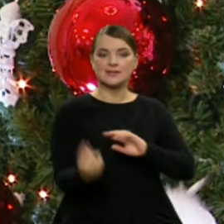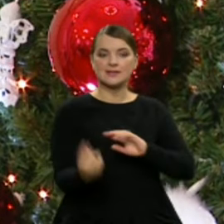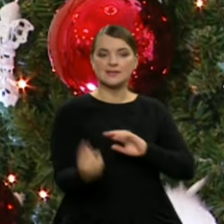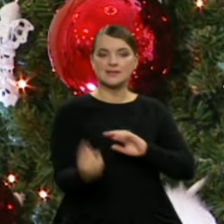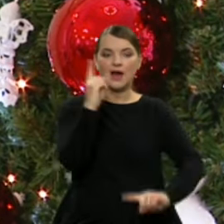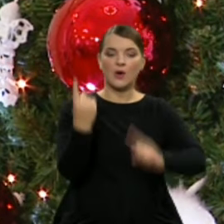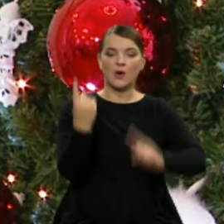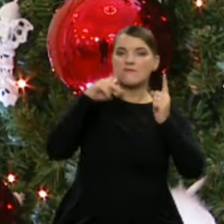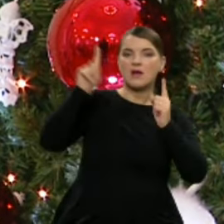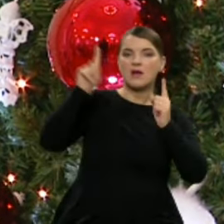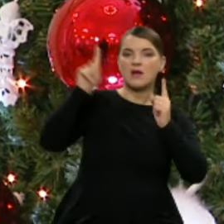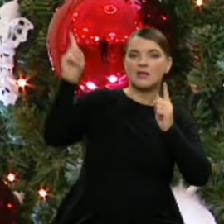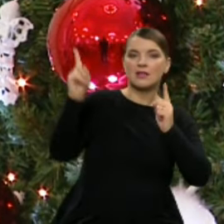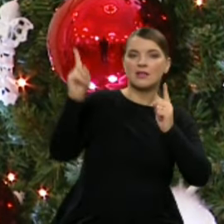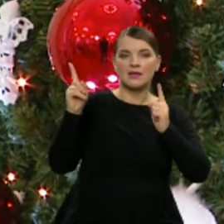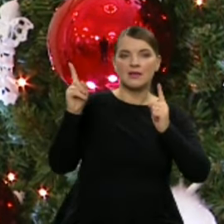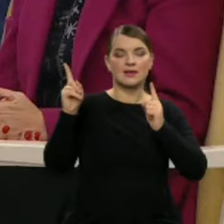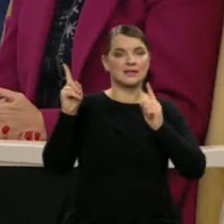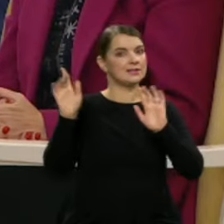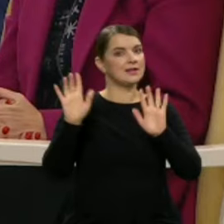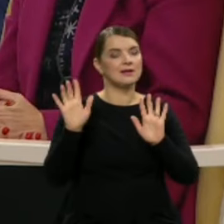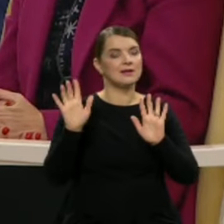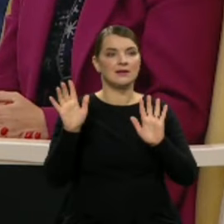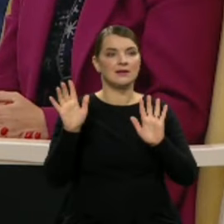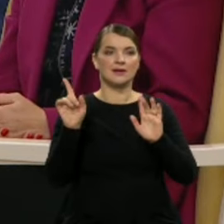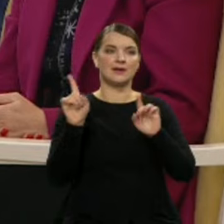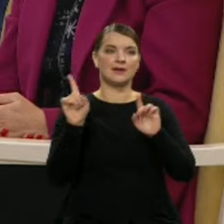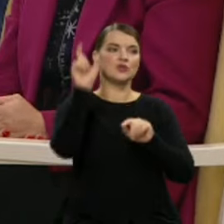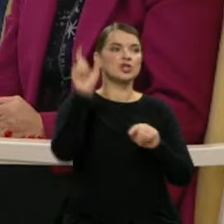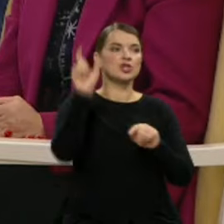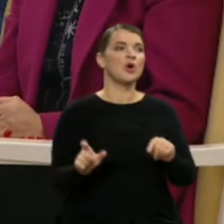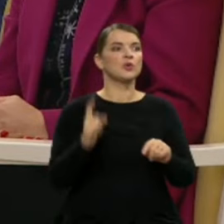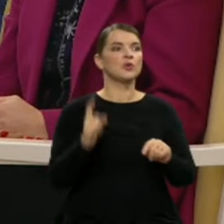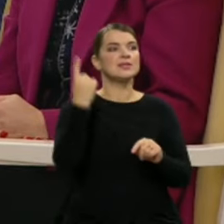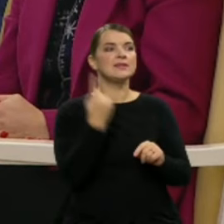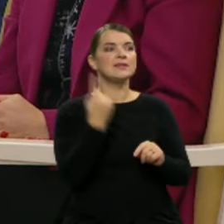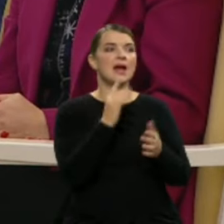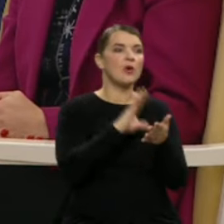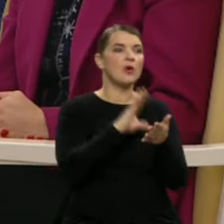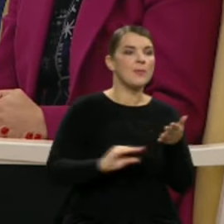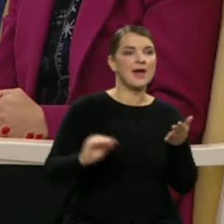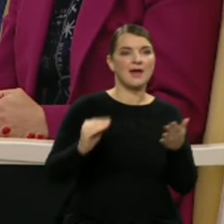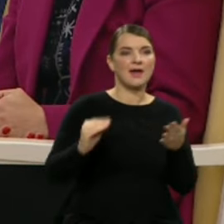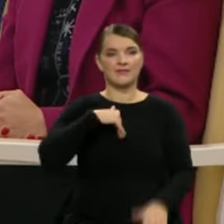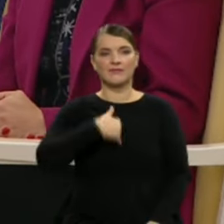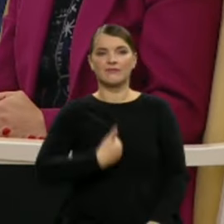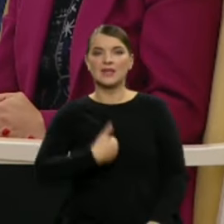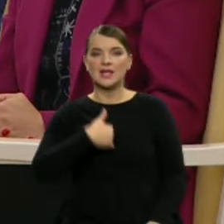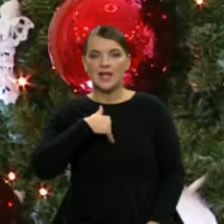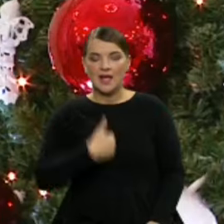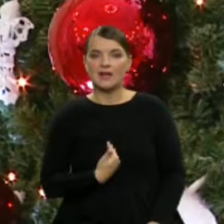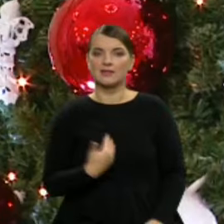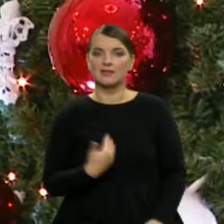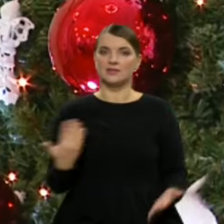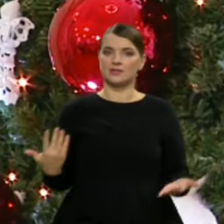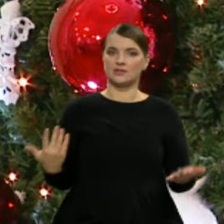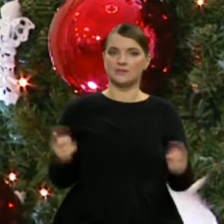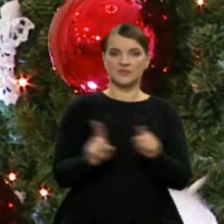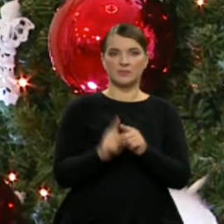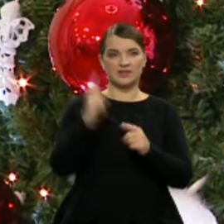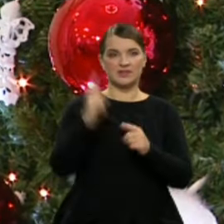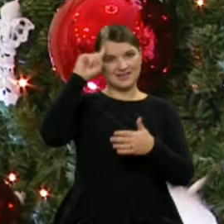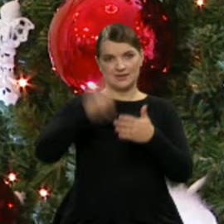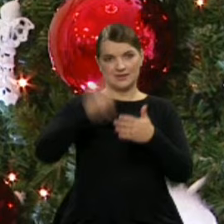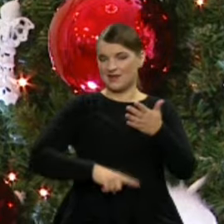liktų be Dievo, nemylimas, nesaugus, vienišas ir praradęs